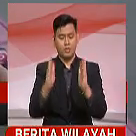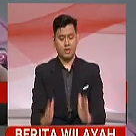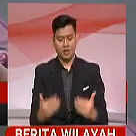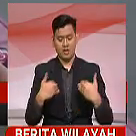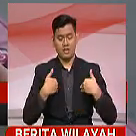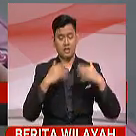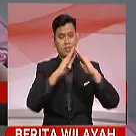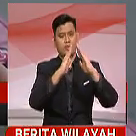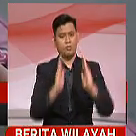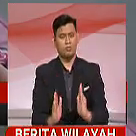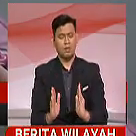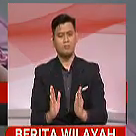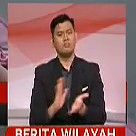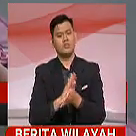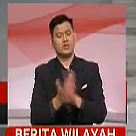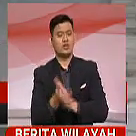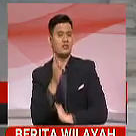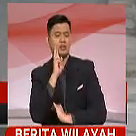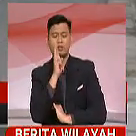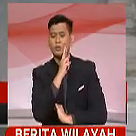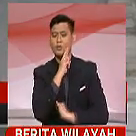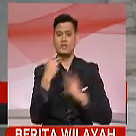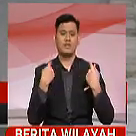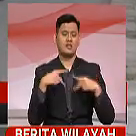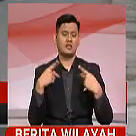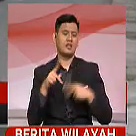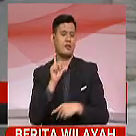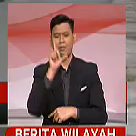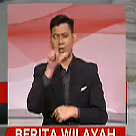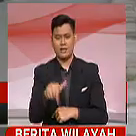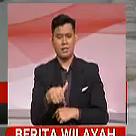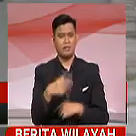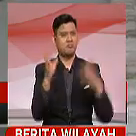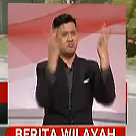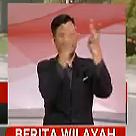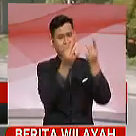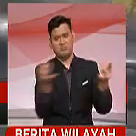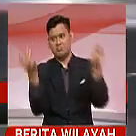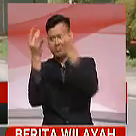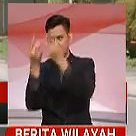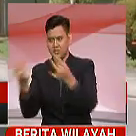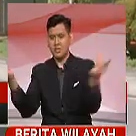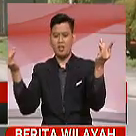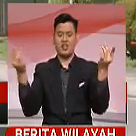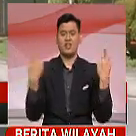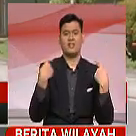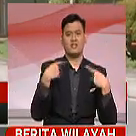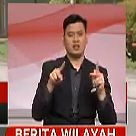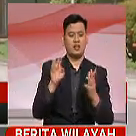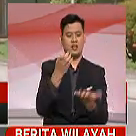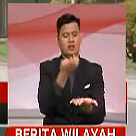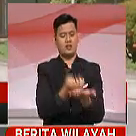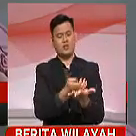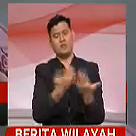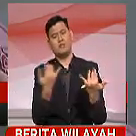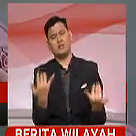pemilik premis pun derang pun macam yang tidak payahlah mau hias begitu kan, mungkin sebab sekarang kita punya keadaan begini, ekonomi